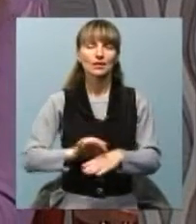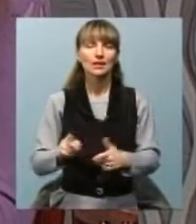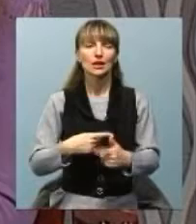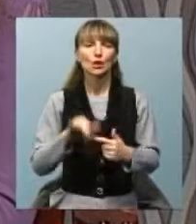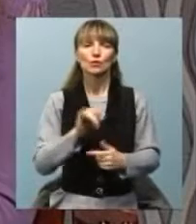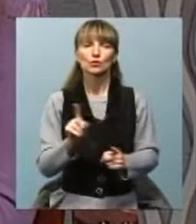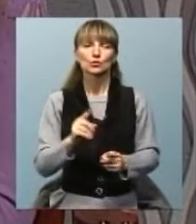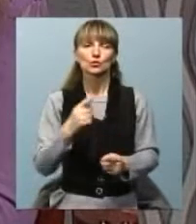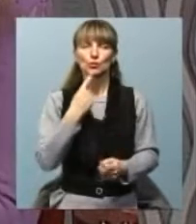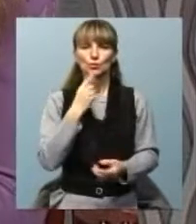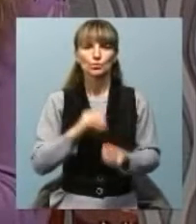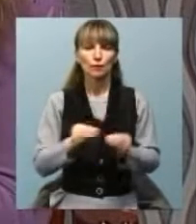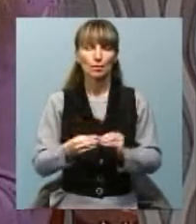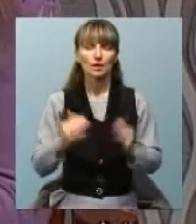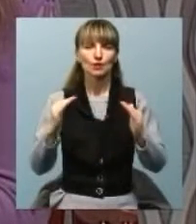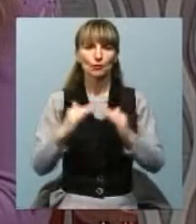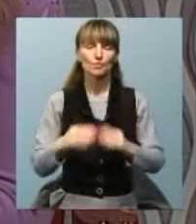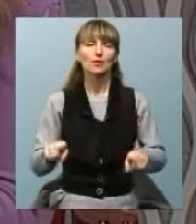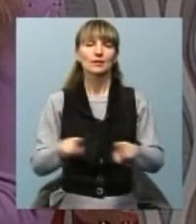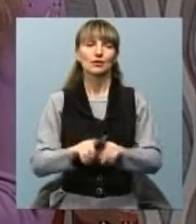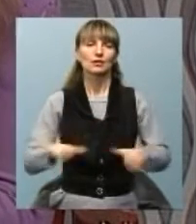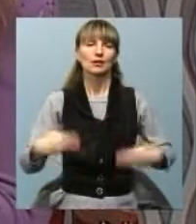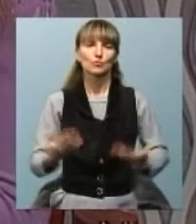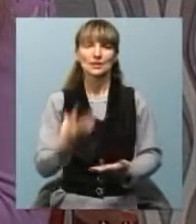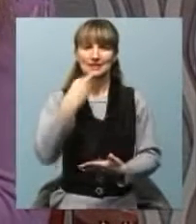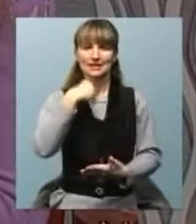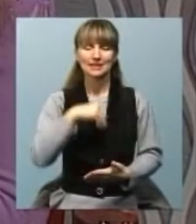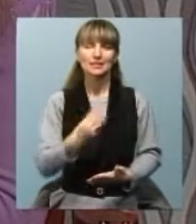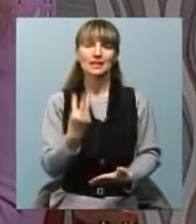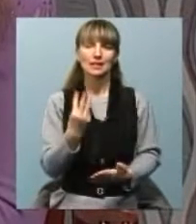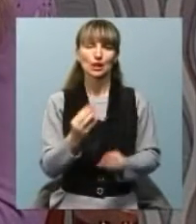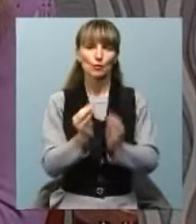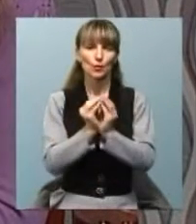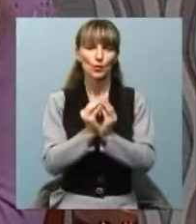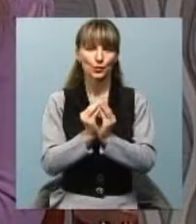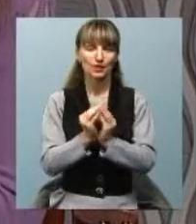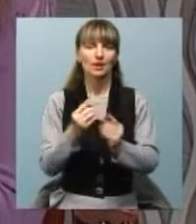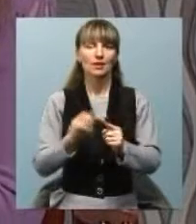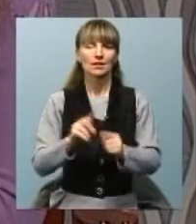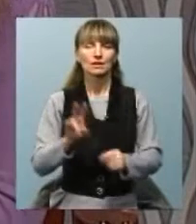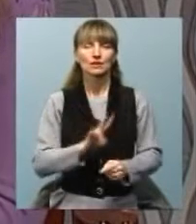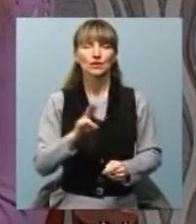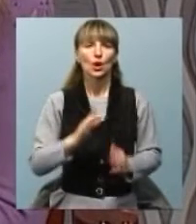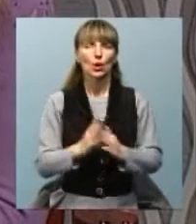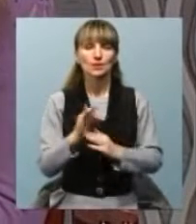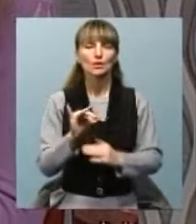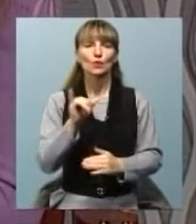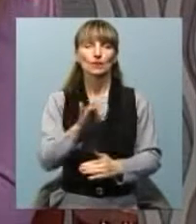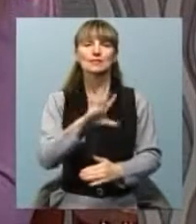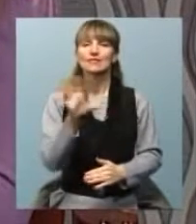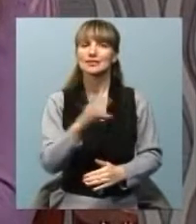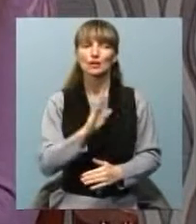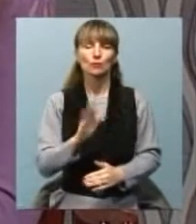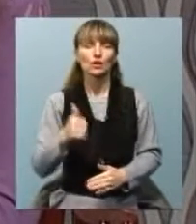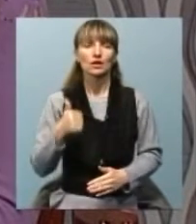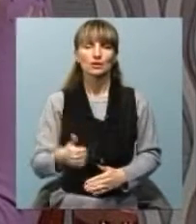якісь негаразди у сім'ї або в будинку, також рекомендується з'їсти 3 бруньки цієї освяченої рослини, і у вас все буде гаразд. Ну а